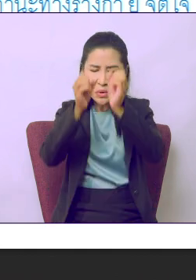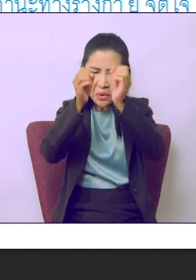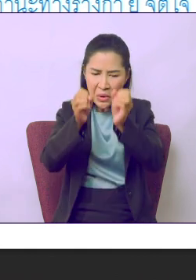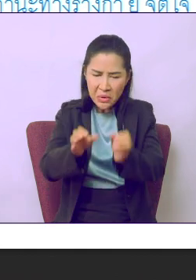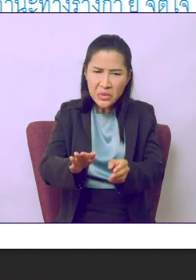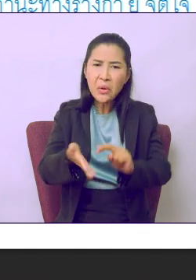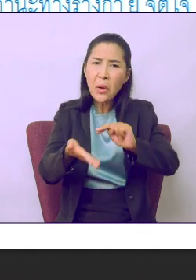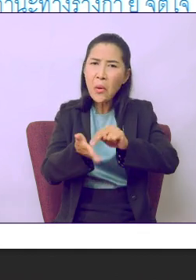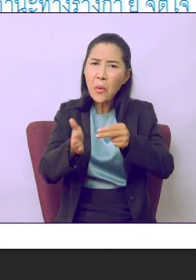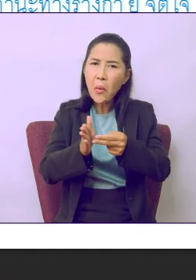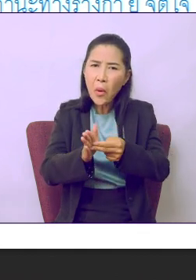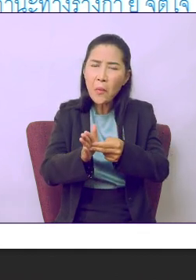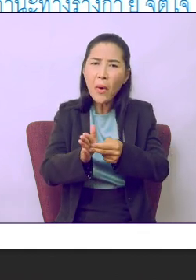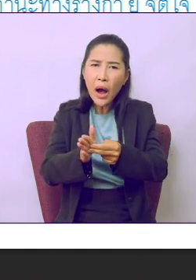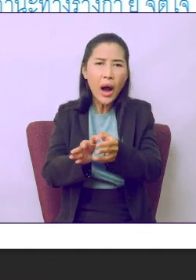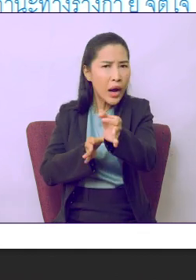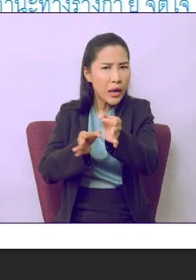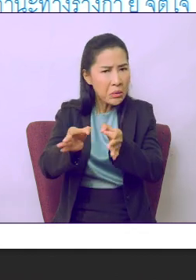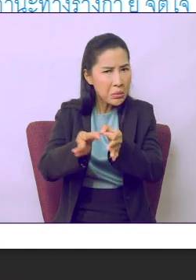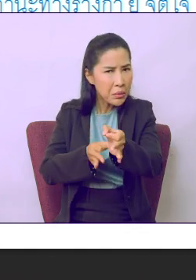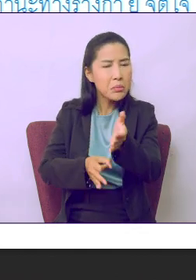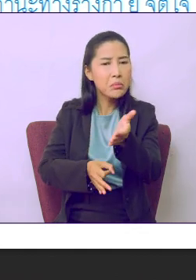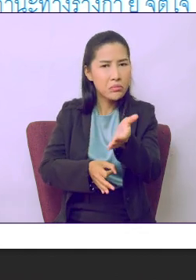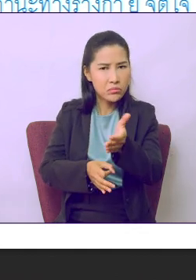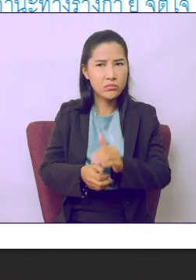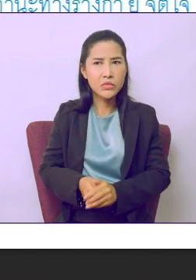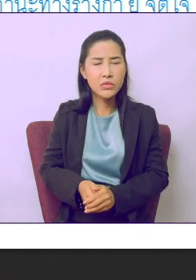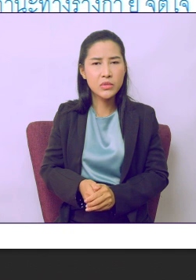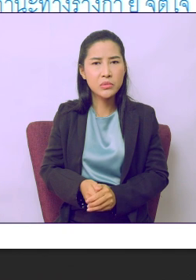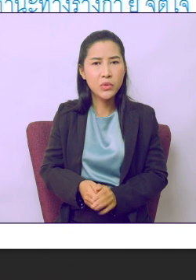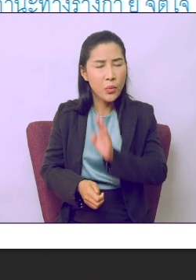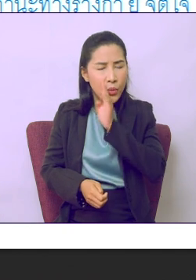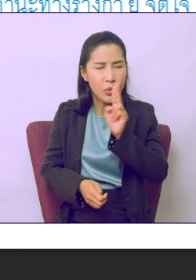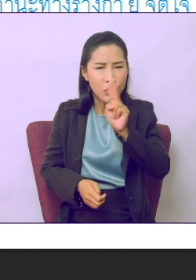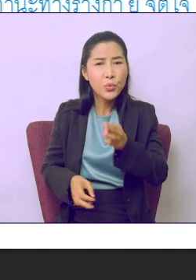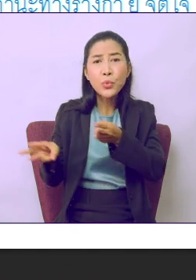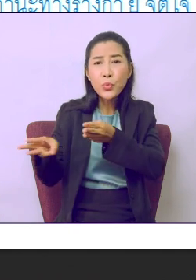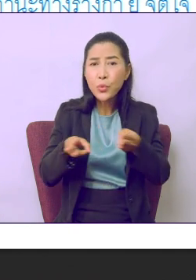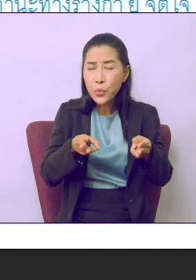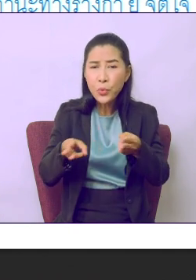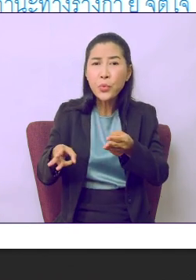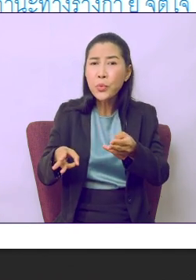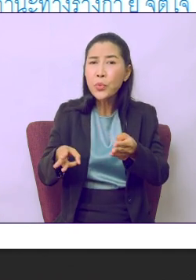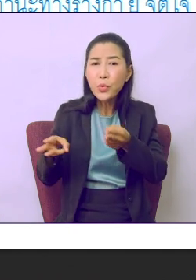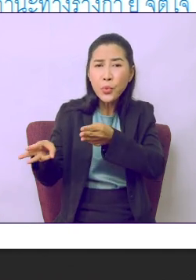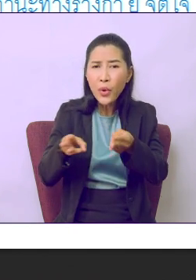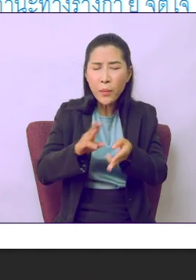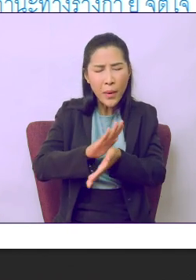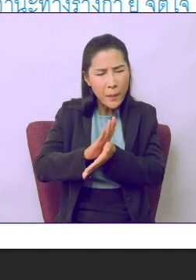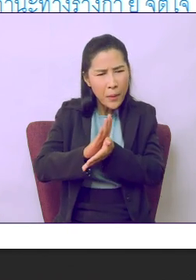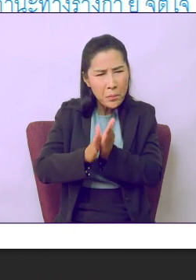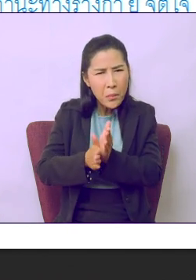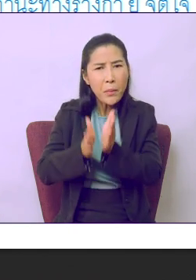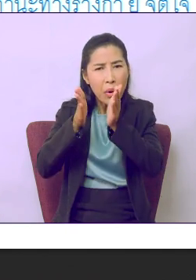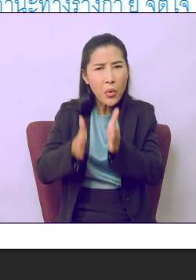ครับแล้วก็ผมชอบนะครับเพราะว่าพอเราใช้หลักเนี้ยนะครับครับเราสามารถนะครับเอามาประยุกต์นะครับกับคนมากมาย